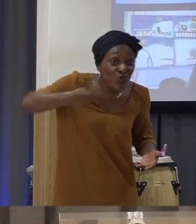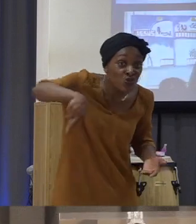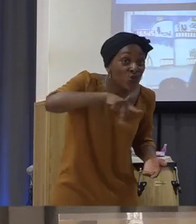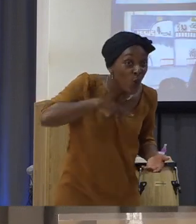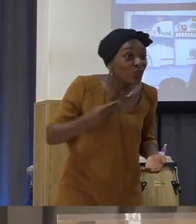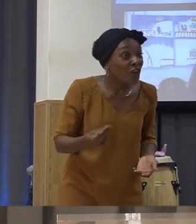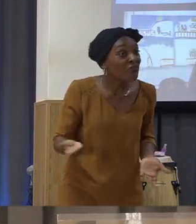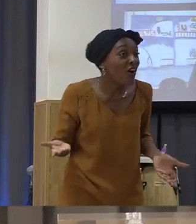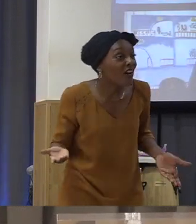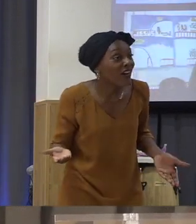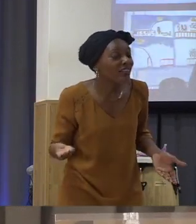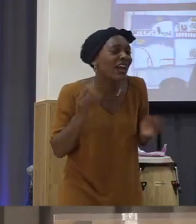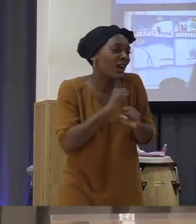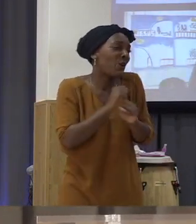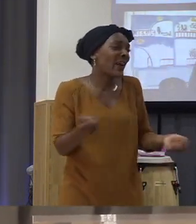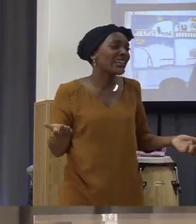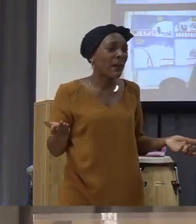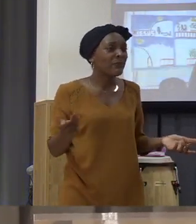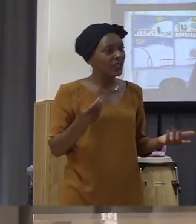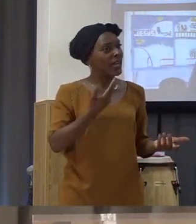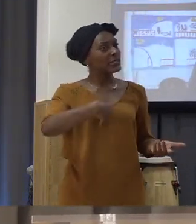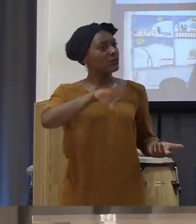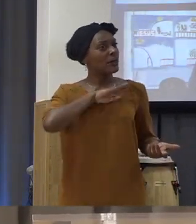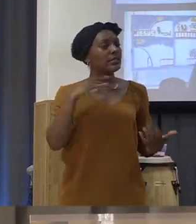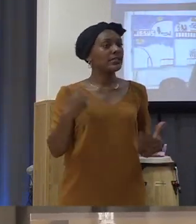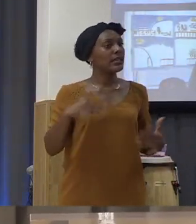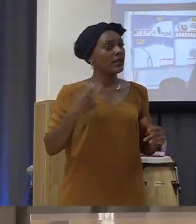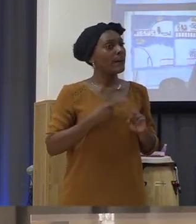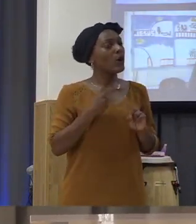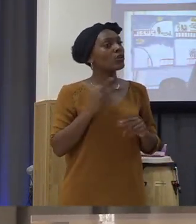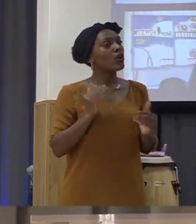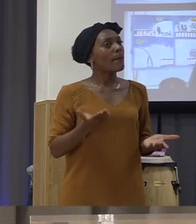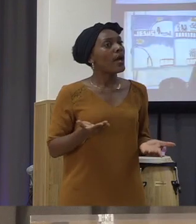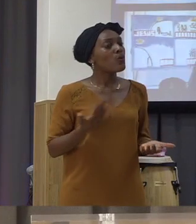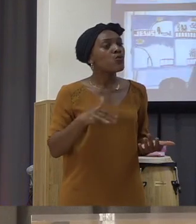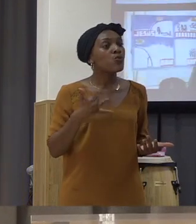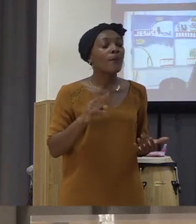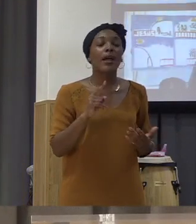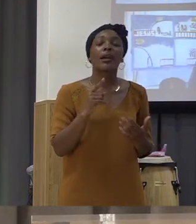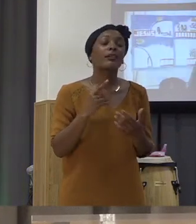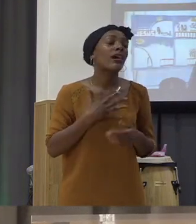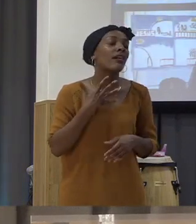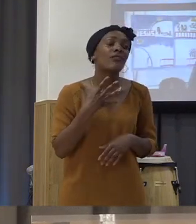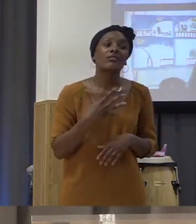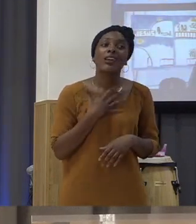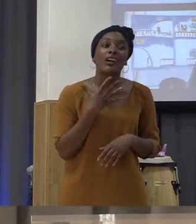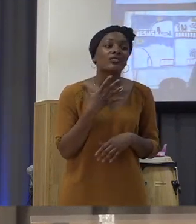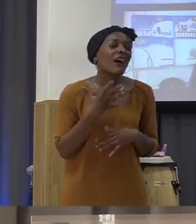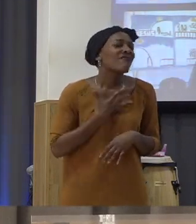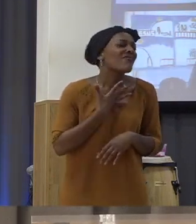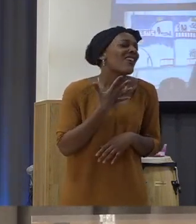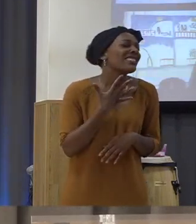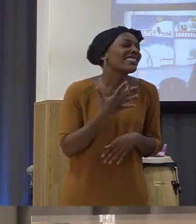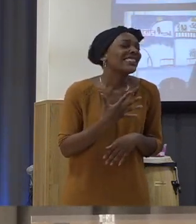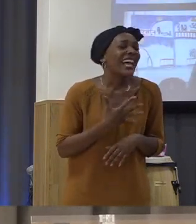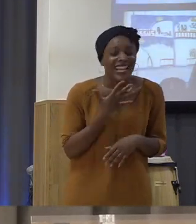enfants. C'est incroyable. C'est une responsabilité incroyable, mais c'est un privilège extraordinaire de